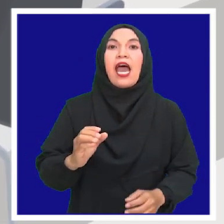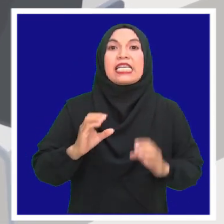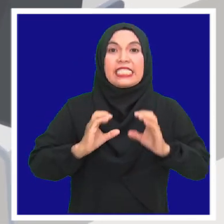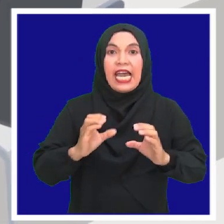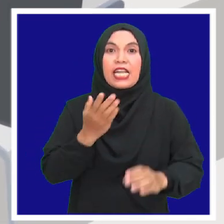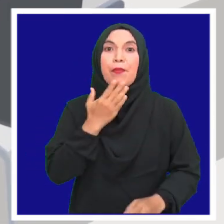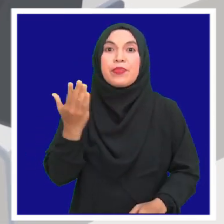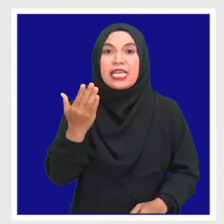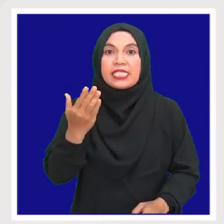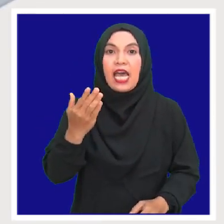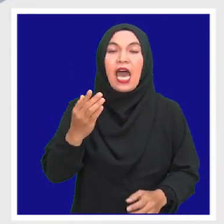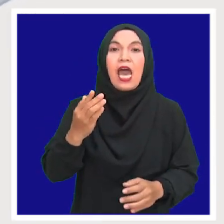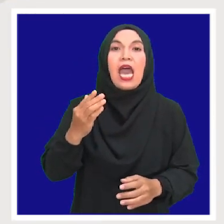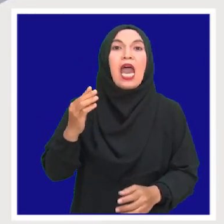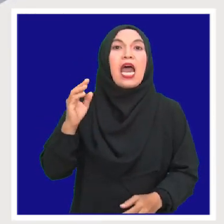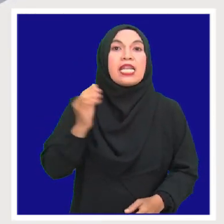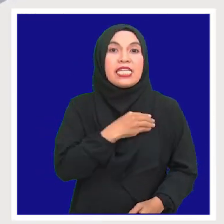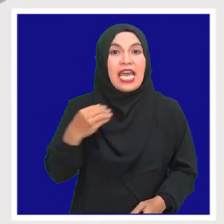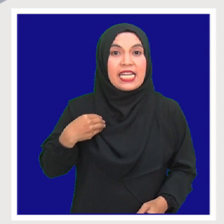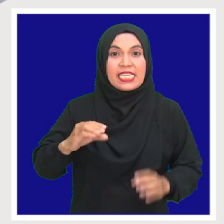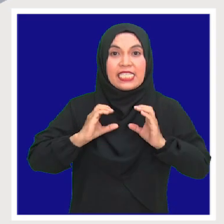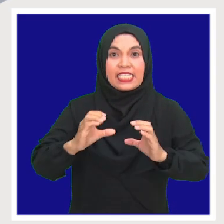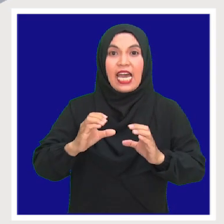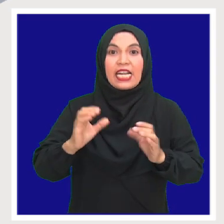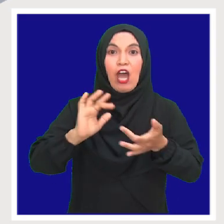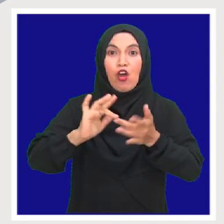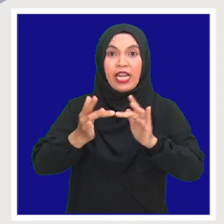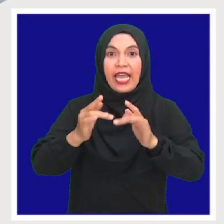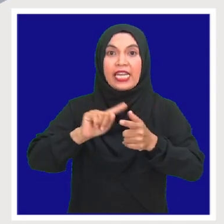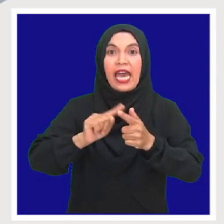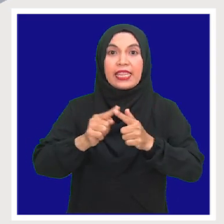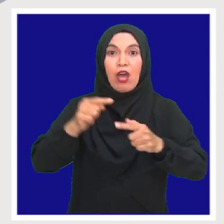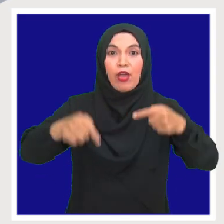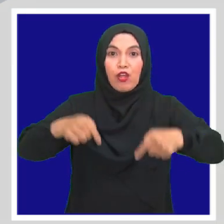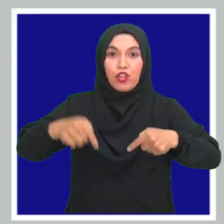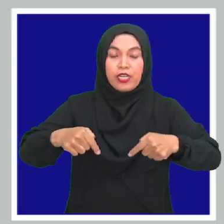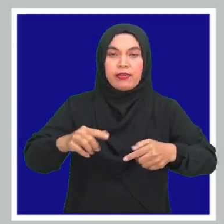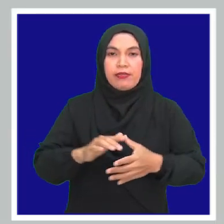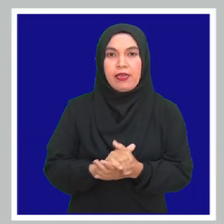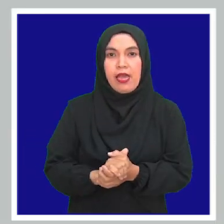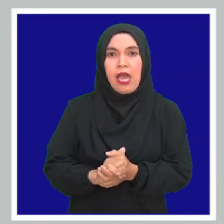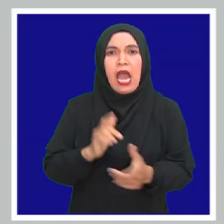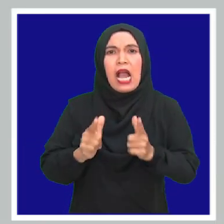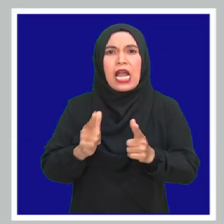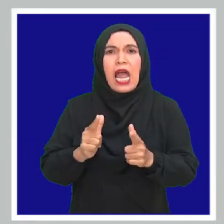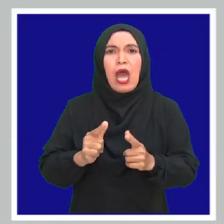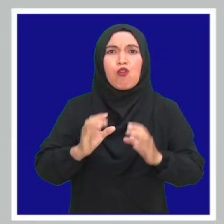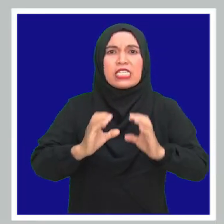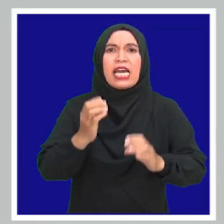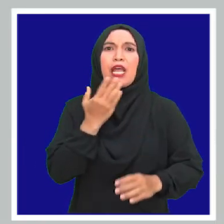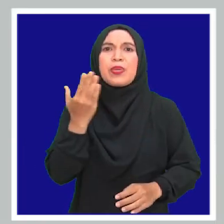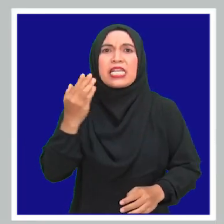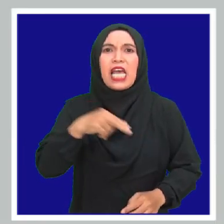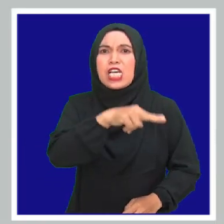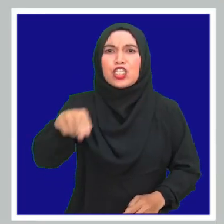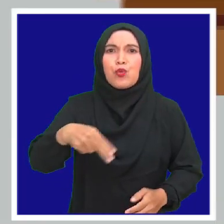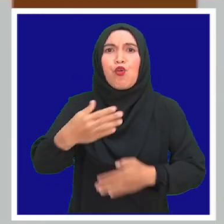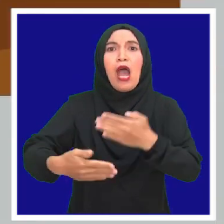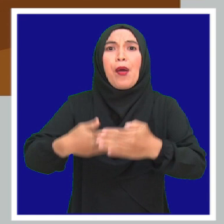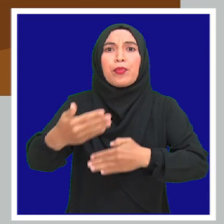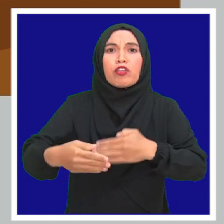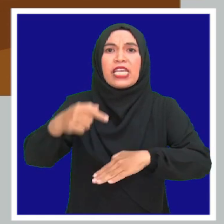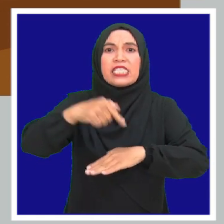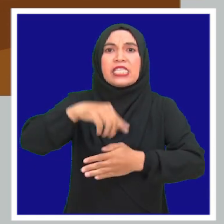atawa elektronik. Lamun anjeun aya di kasus normal, sakabeh proses dilaksanakeun di kantor pengadilan.